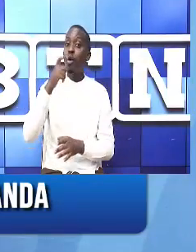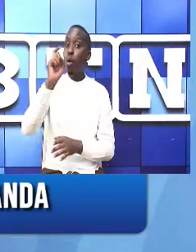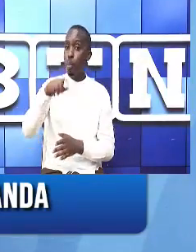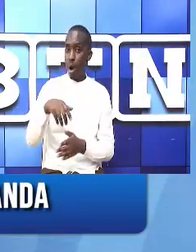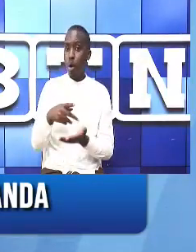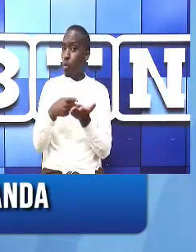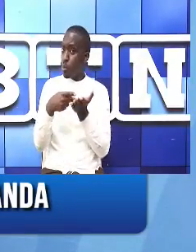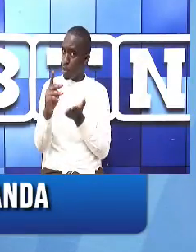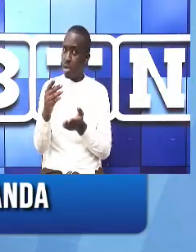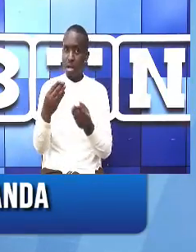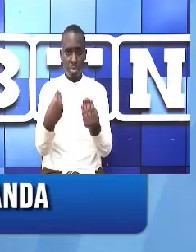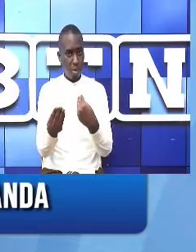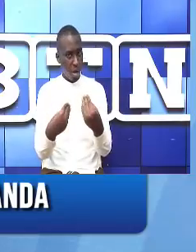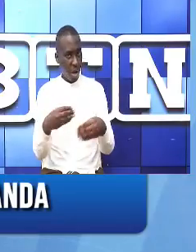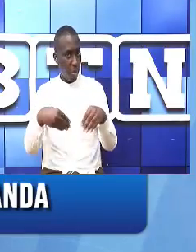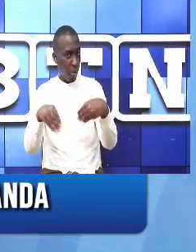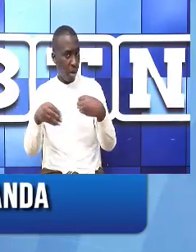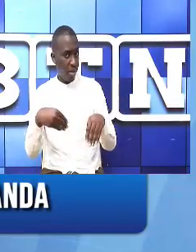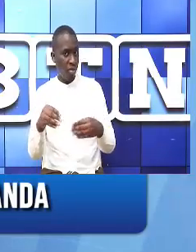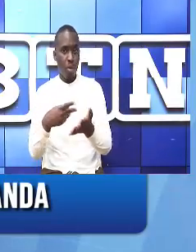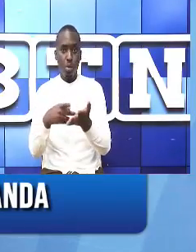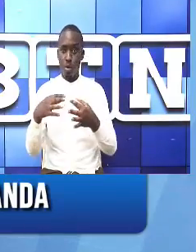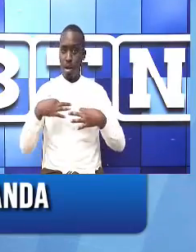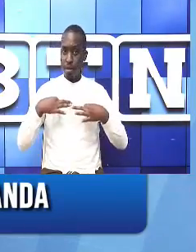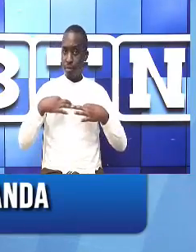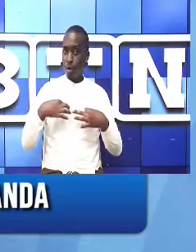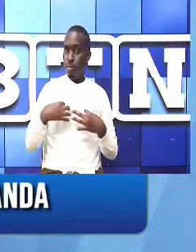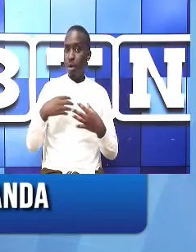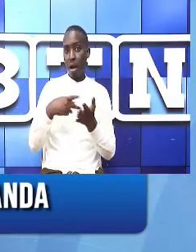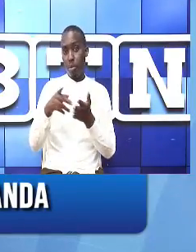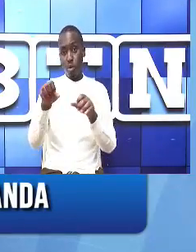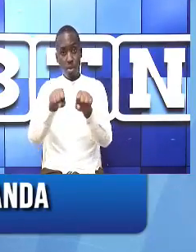kumugurira ibikoresho ukamugurira iniforume ukamugurira inkweto